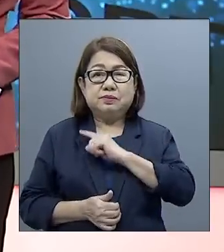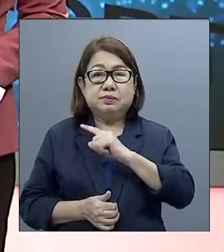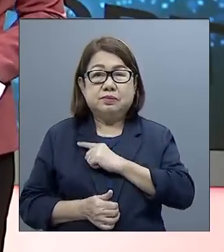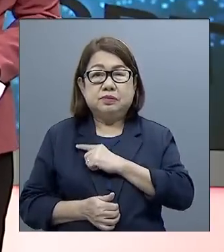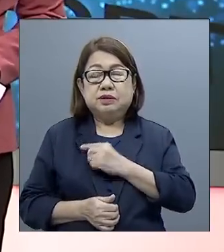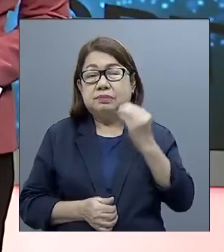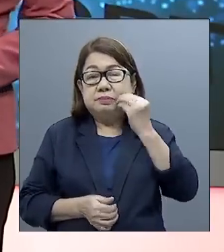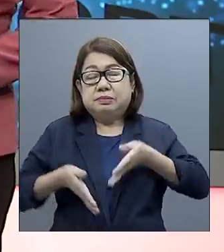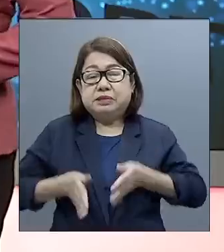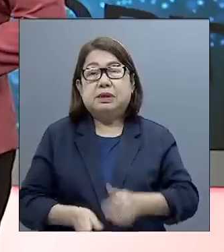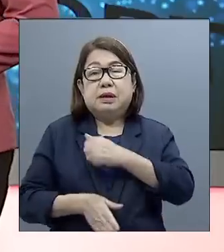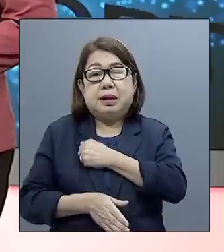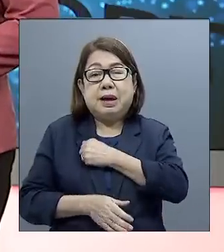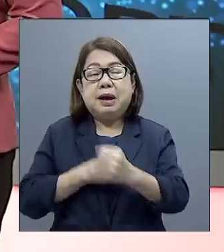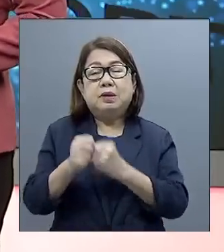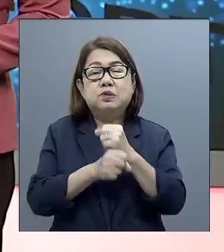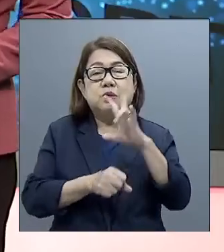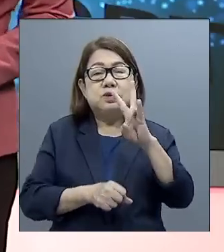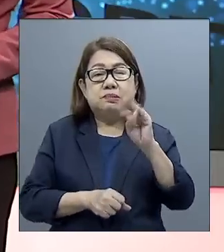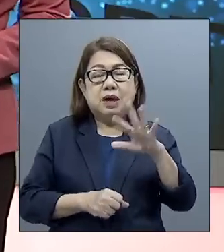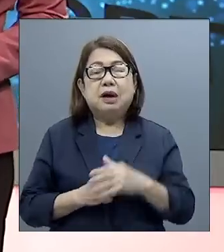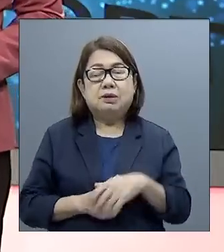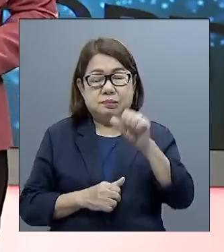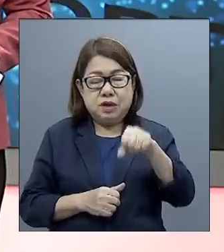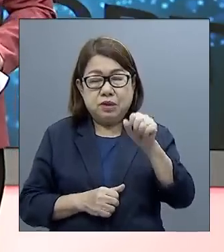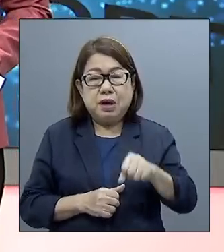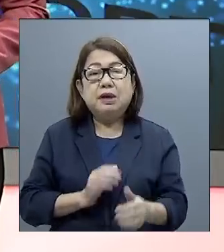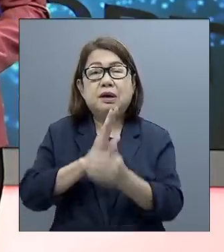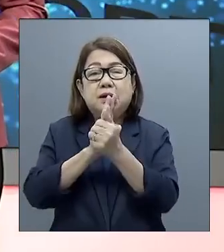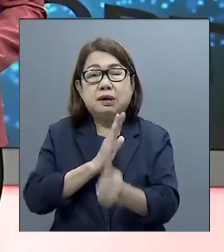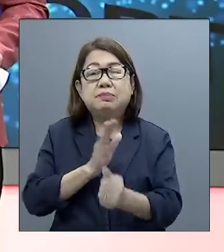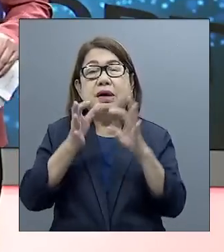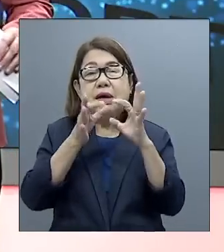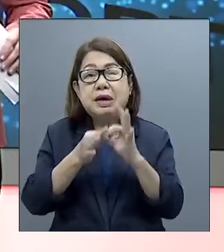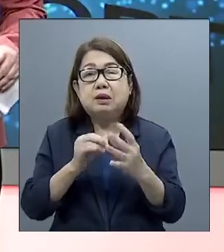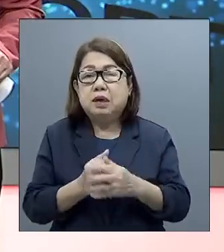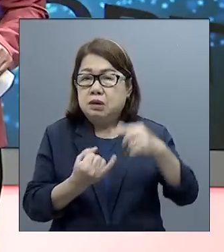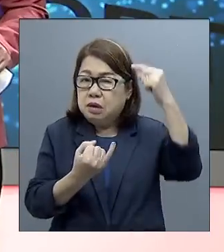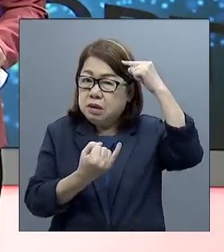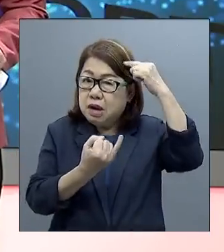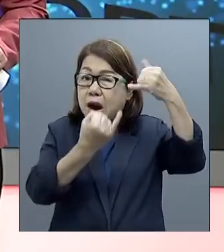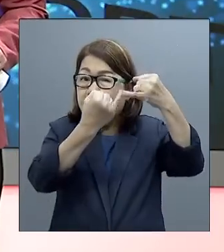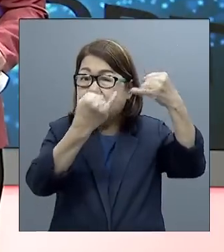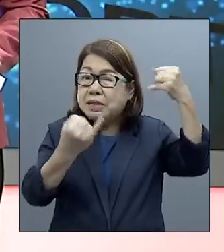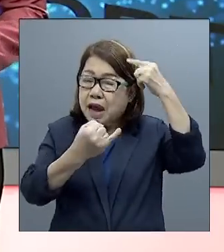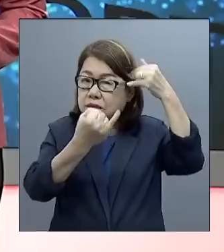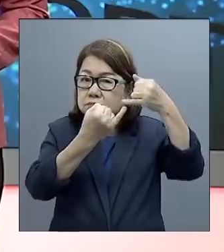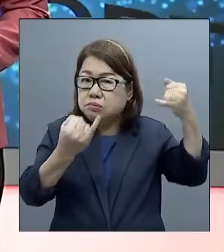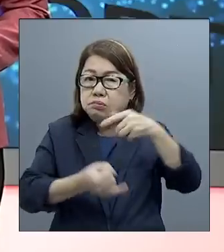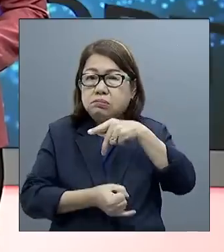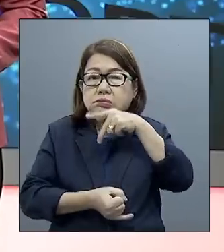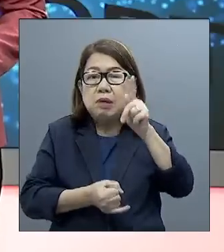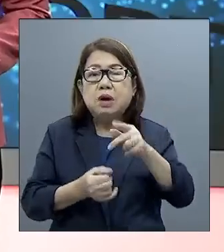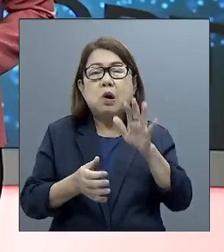อายุ75ปีนะคะเขาเป็นผู้เชี่ยวชาญด้านเครือข่ายประสาทเทียมซึ่งเป็นหนึ่งในเทคโนโลยีปัญญาประดิษฐ์หรือว่